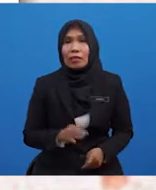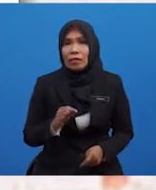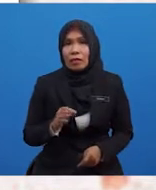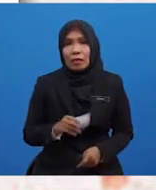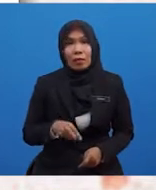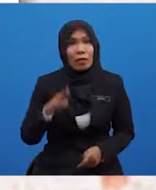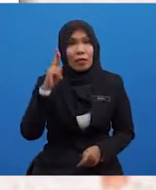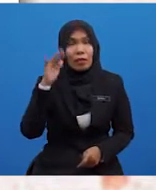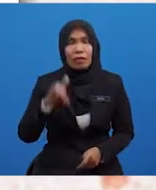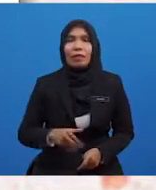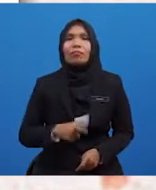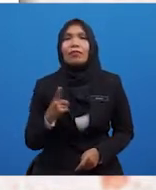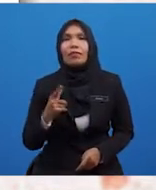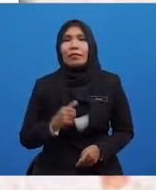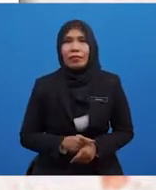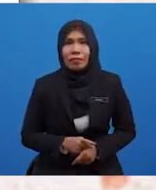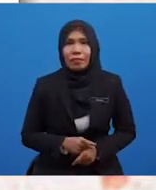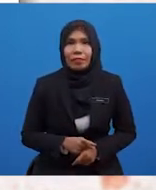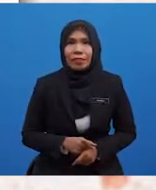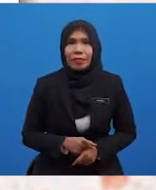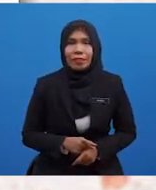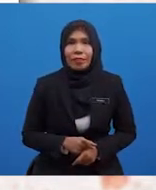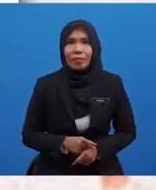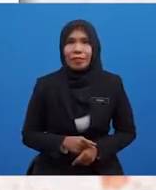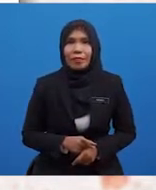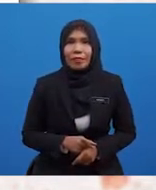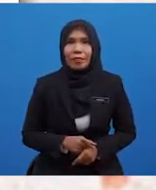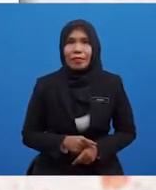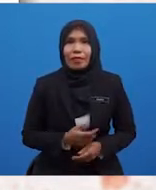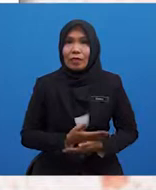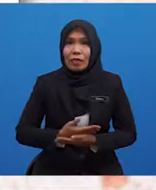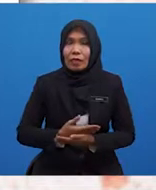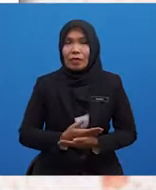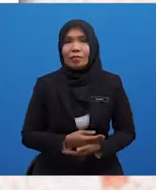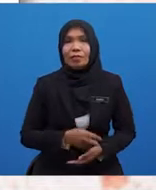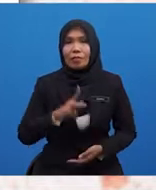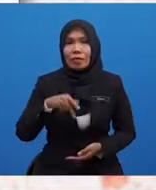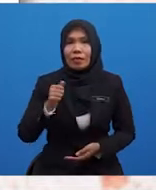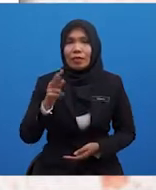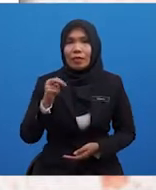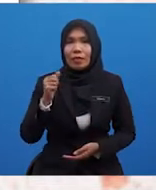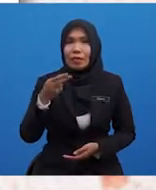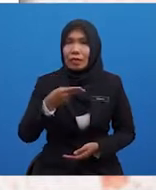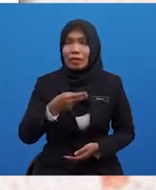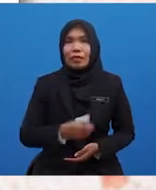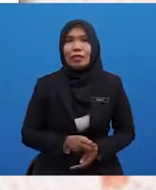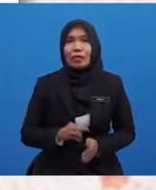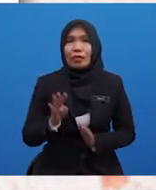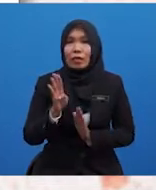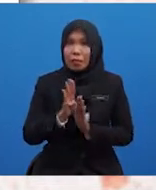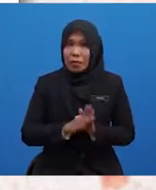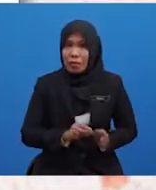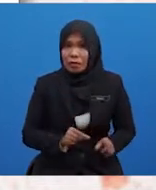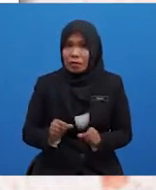Anak-anak panah di lapisan kedua ini bergerak dari pelbagai arah menuju ke kotak yang